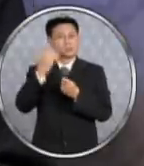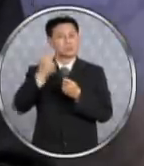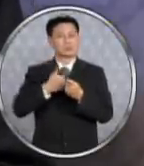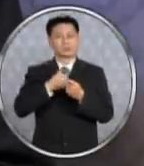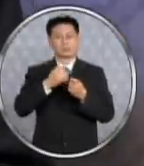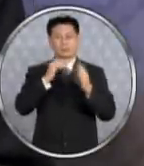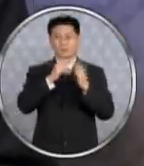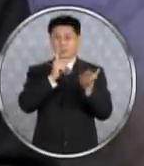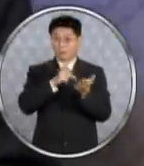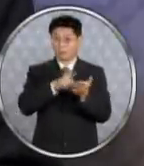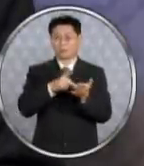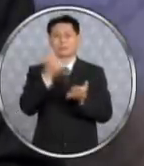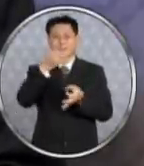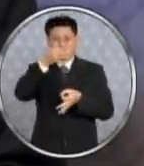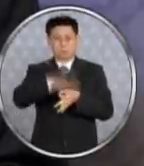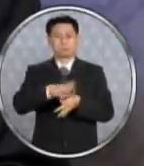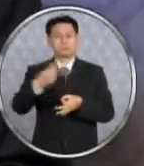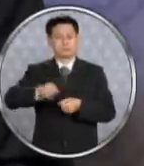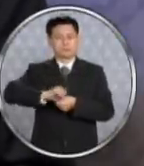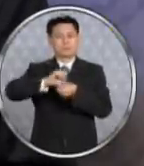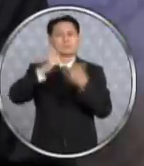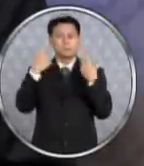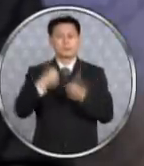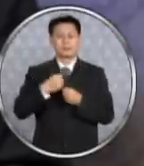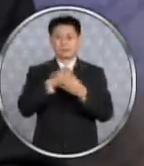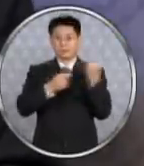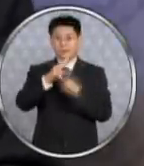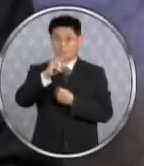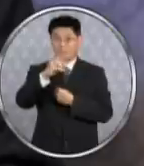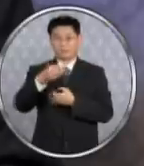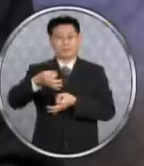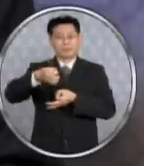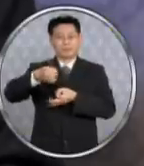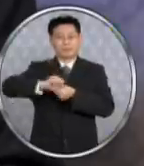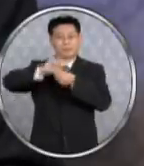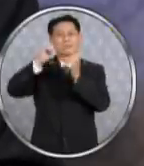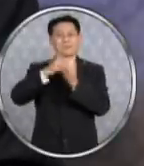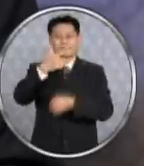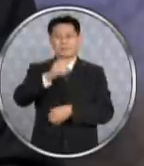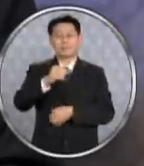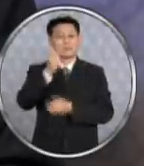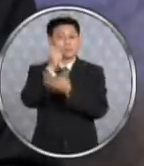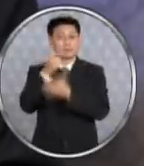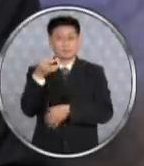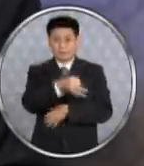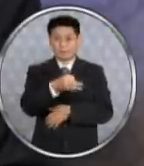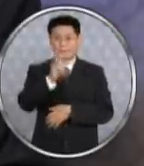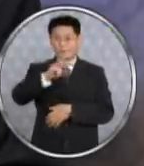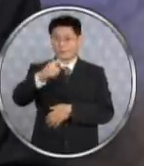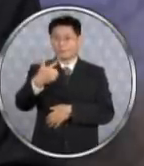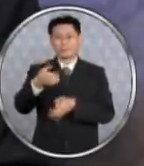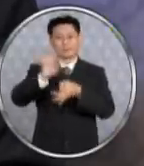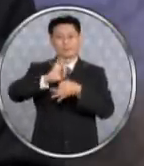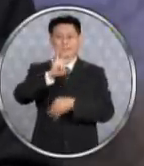子，我们会把租金补贴的户数从20000户增加到60000户，每月补贴从3600